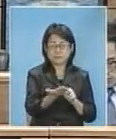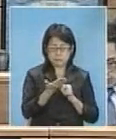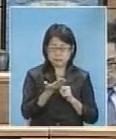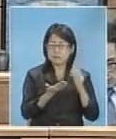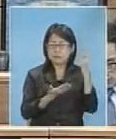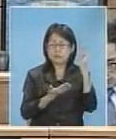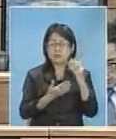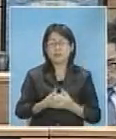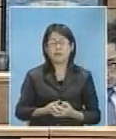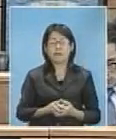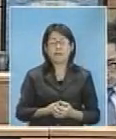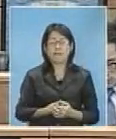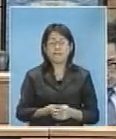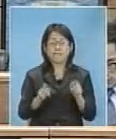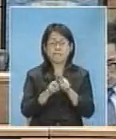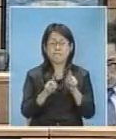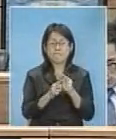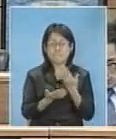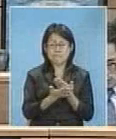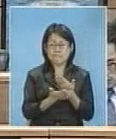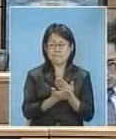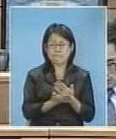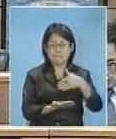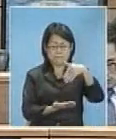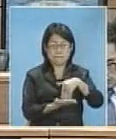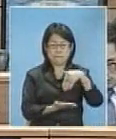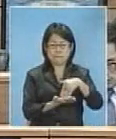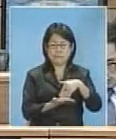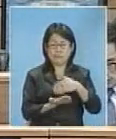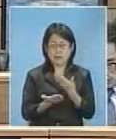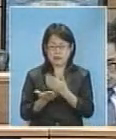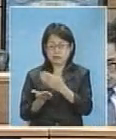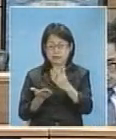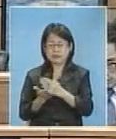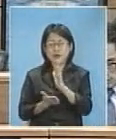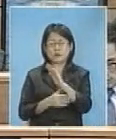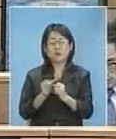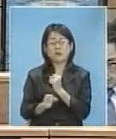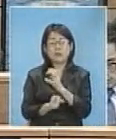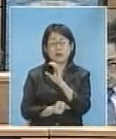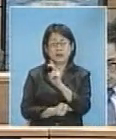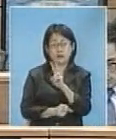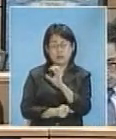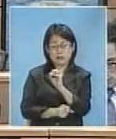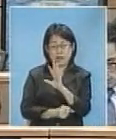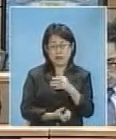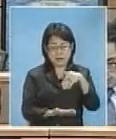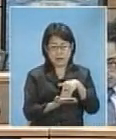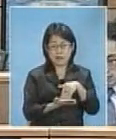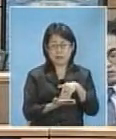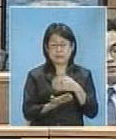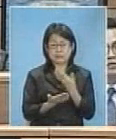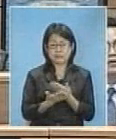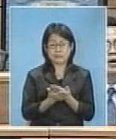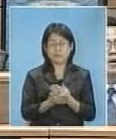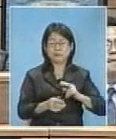ๆทั้งสิ้นแม้แต่งบกลางของงบประมาณประจำปี2565ของรัฐบาลที่ได้จัดสรรงบประม